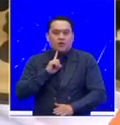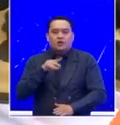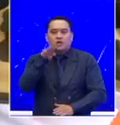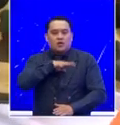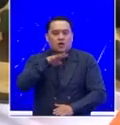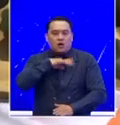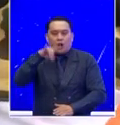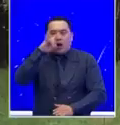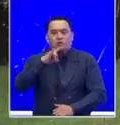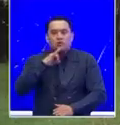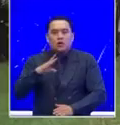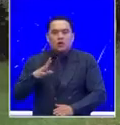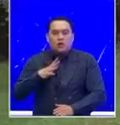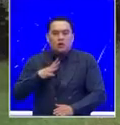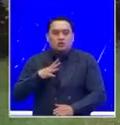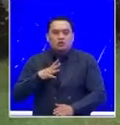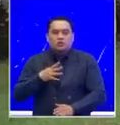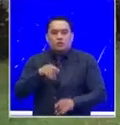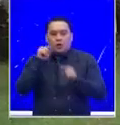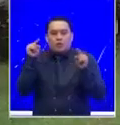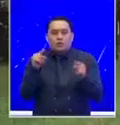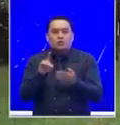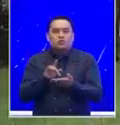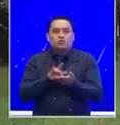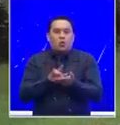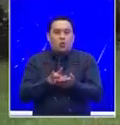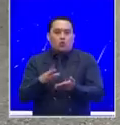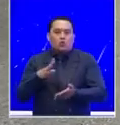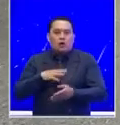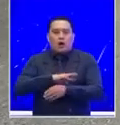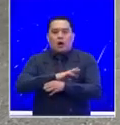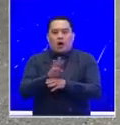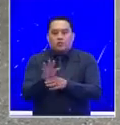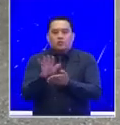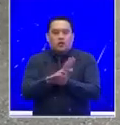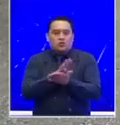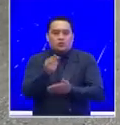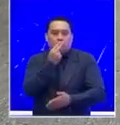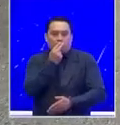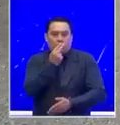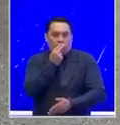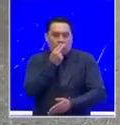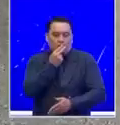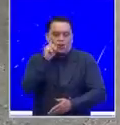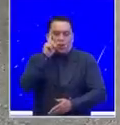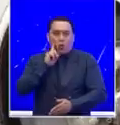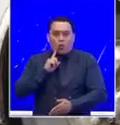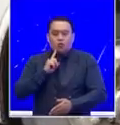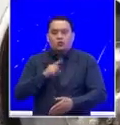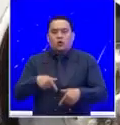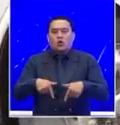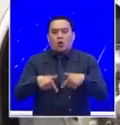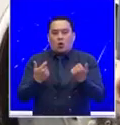Текели казахстанцы находились в одном из самых популярных санаториев. Здесь их обеспечили бесплатным пятиразовым питанием и комфортабельными